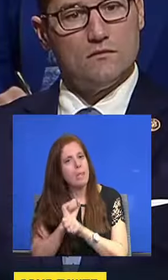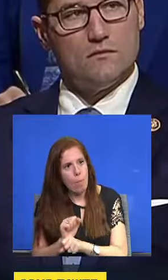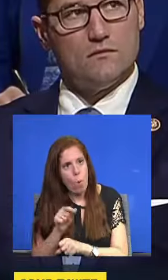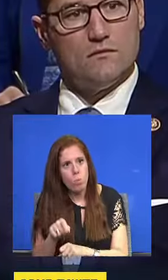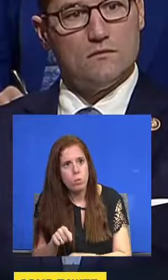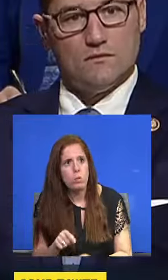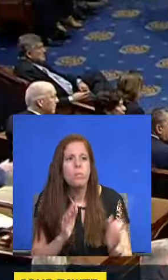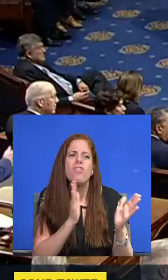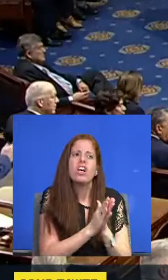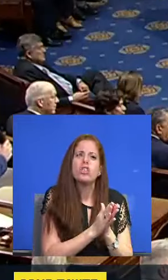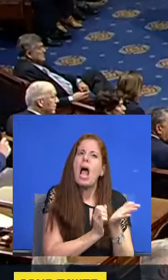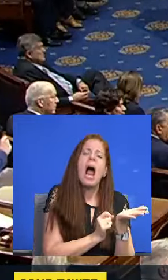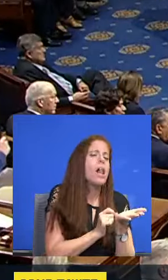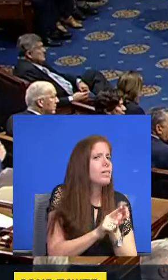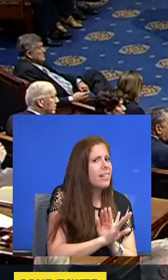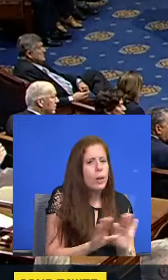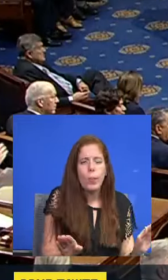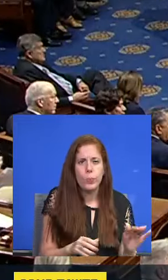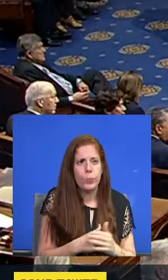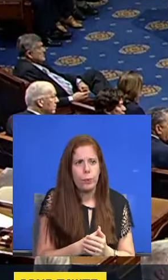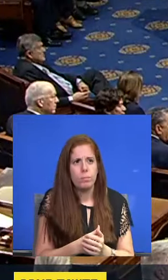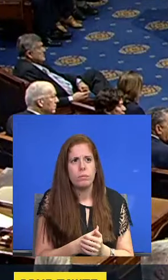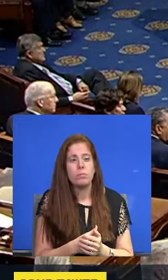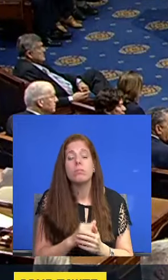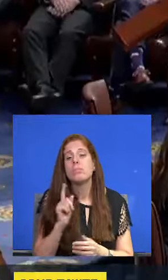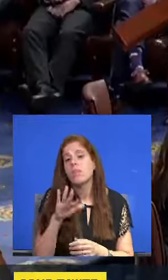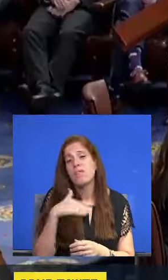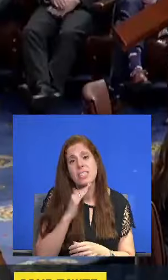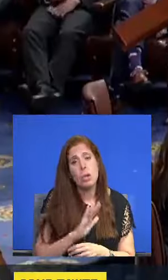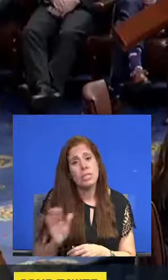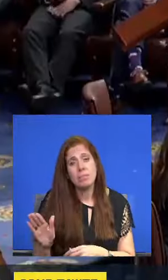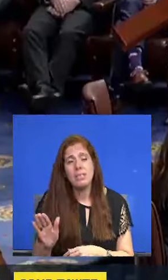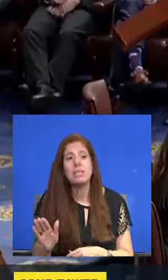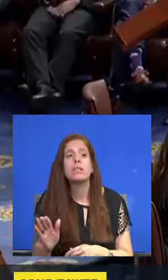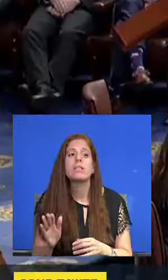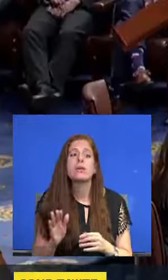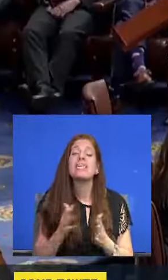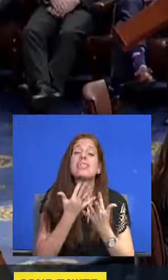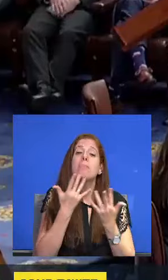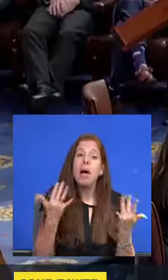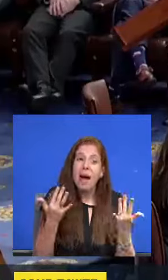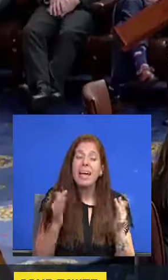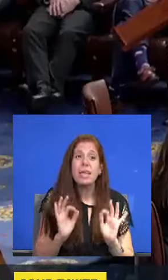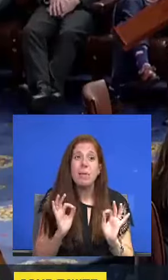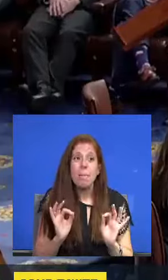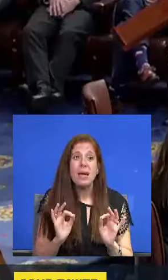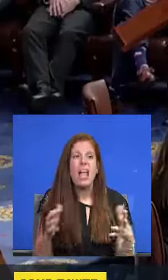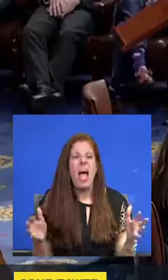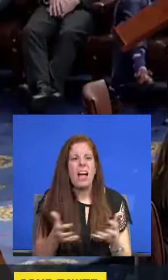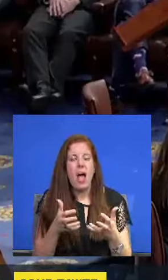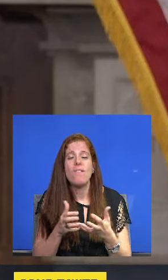do not vacate the Speaker. אבל זה לא הספיק. כל אחר כל התברר כי אכן אגף המורדים